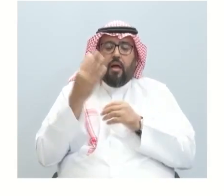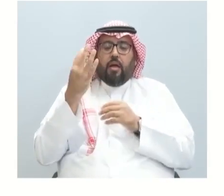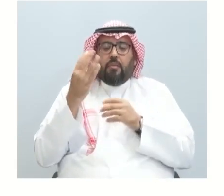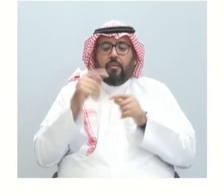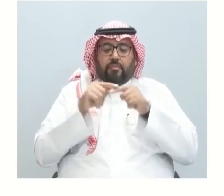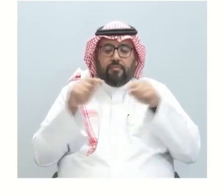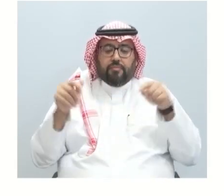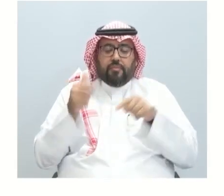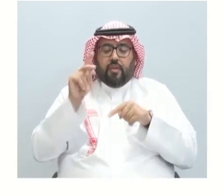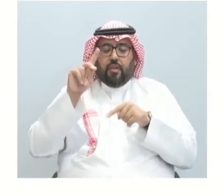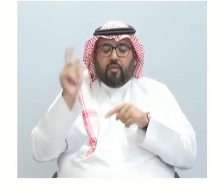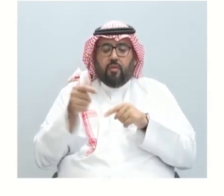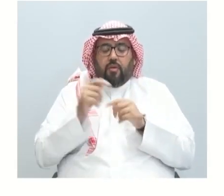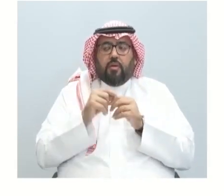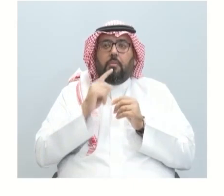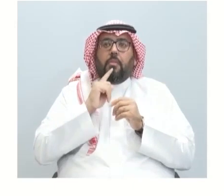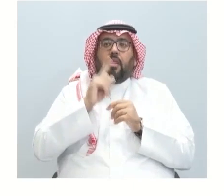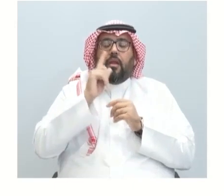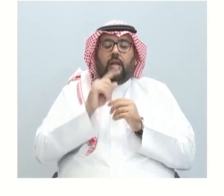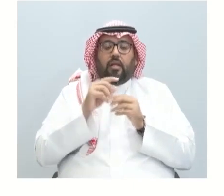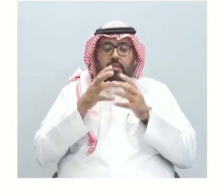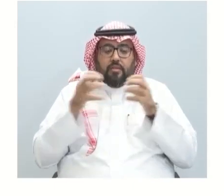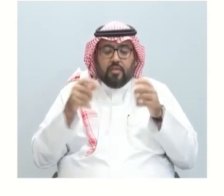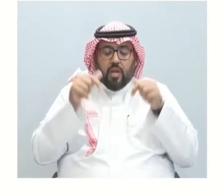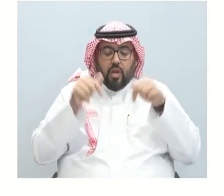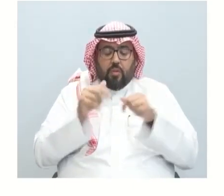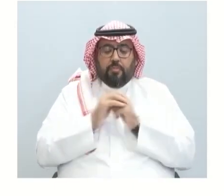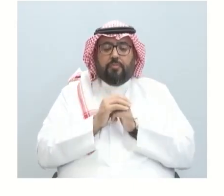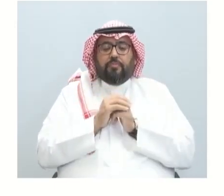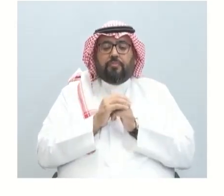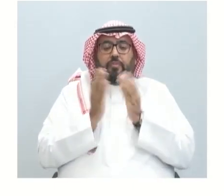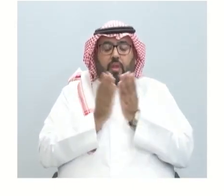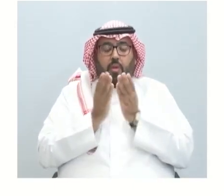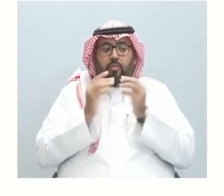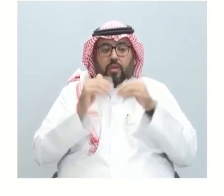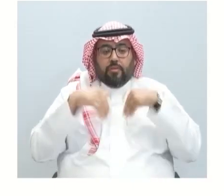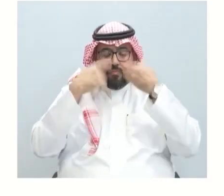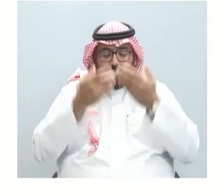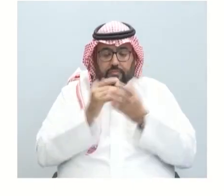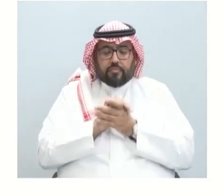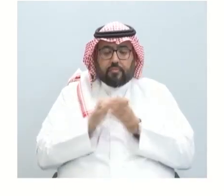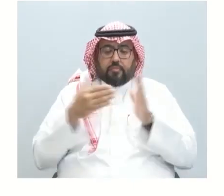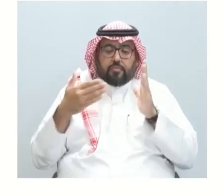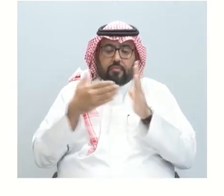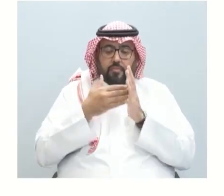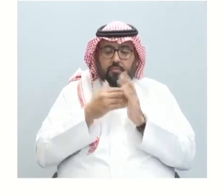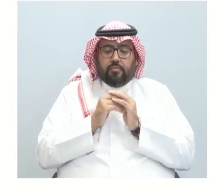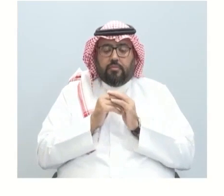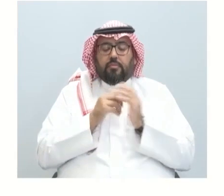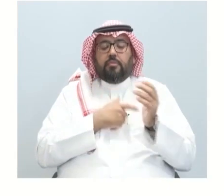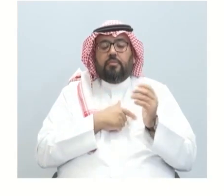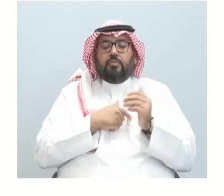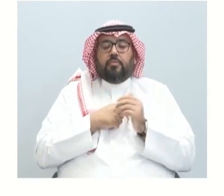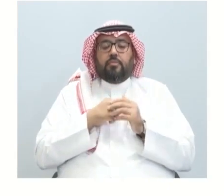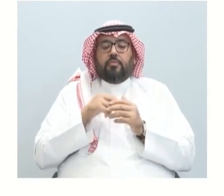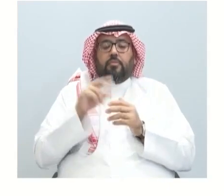اطوار باذن الله بتفصيل اكبر خلال درس اليوم ودرسنا القادم ثم تنتهي هذه الخليه بمرحله اسميناها